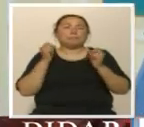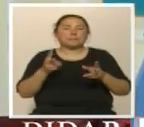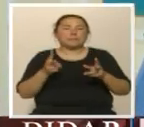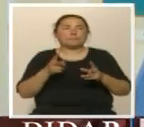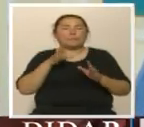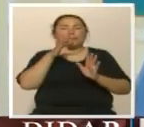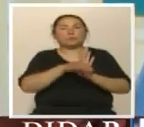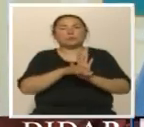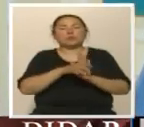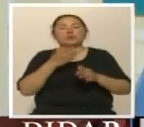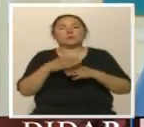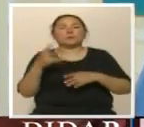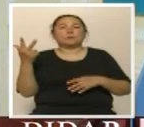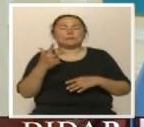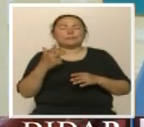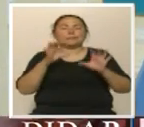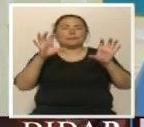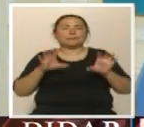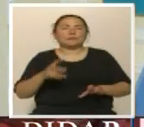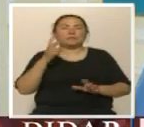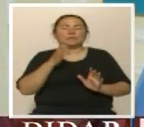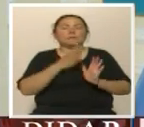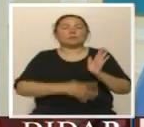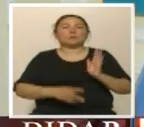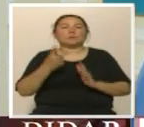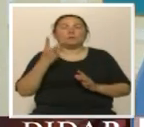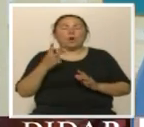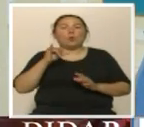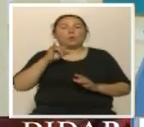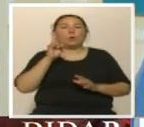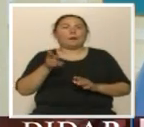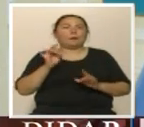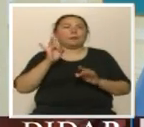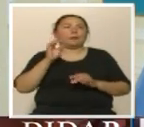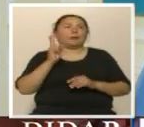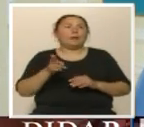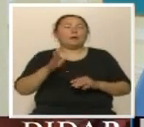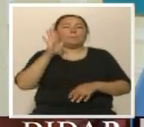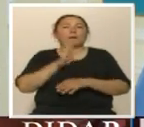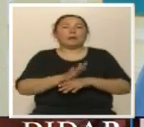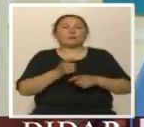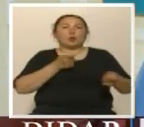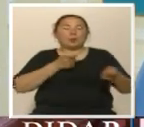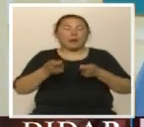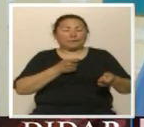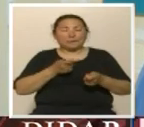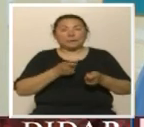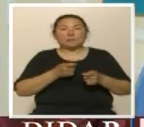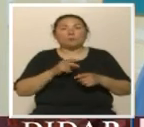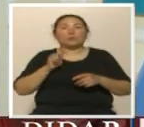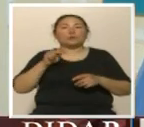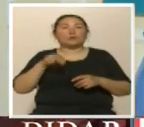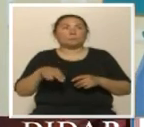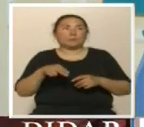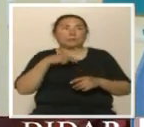предусмотренных частью 3 статьи 292 УК РК на основании приказа руководителей департамента под